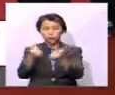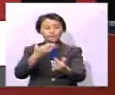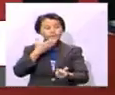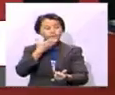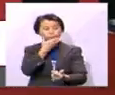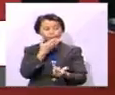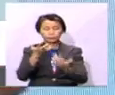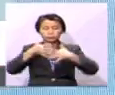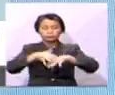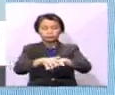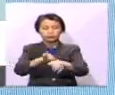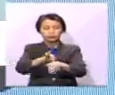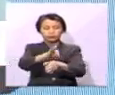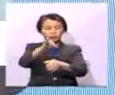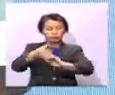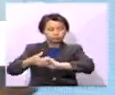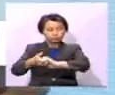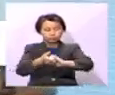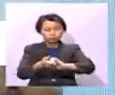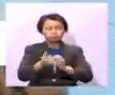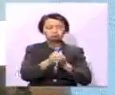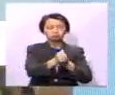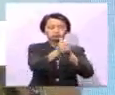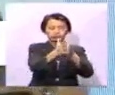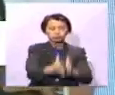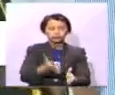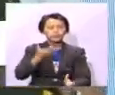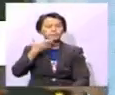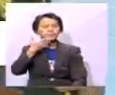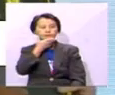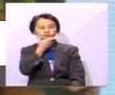dengan menerapkan semangat mesra antara pemimpin belia.